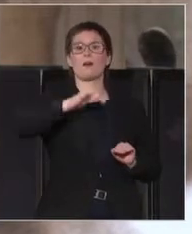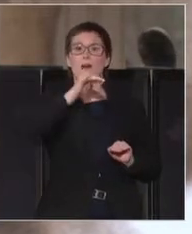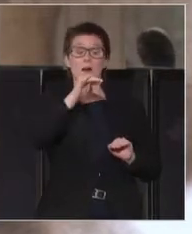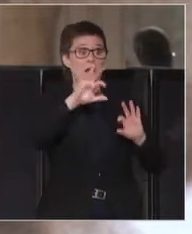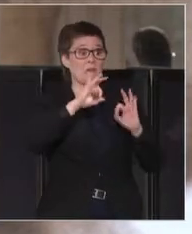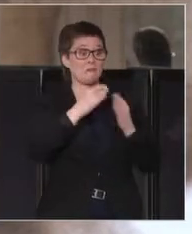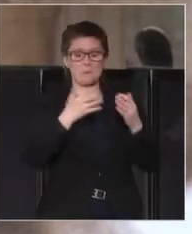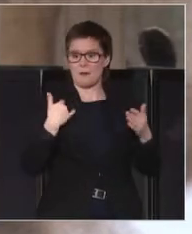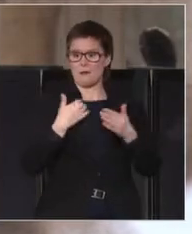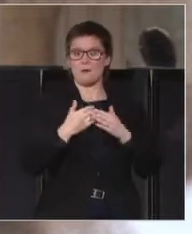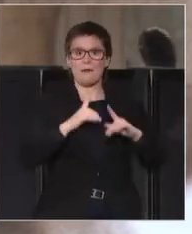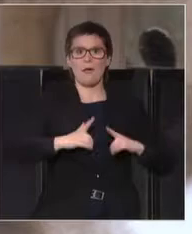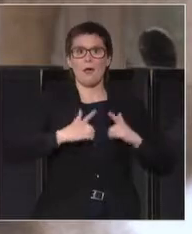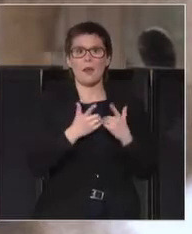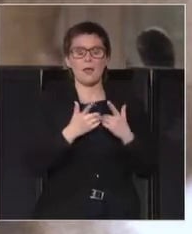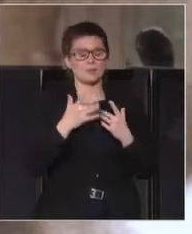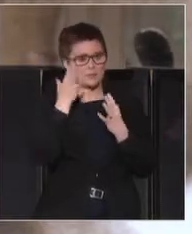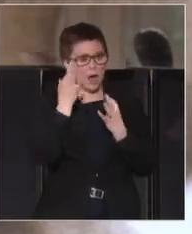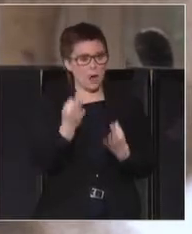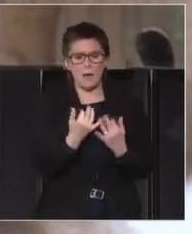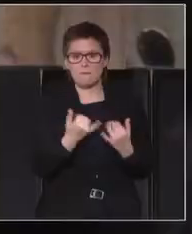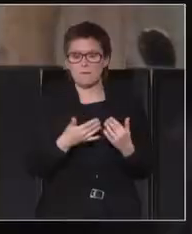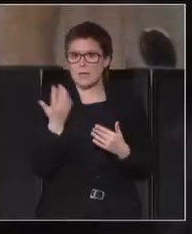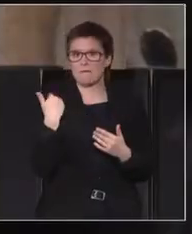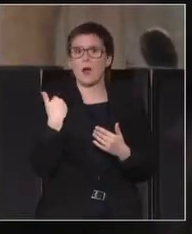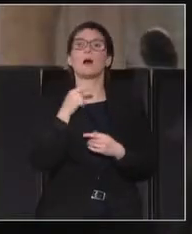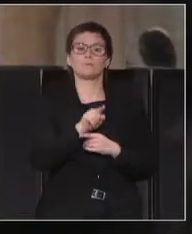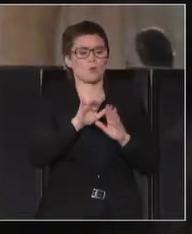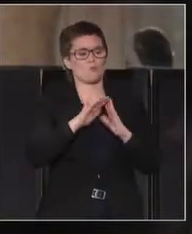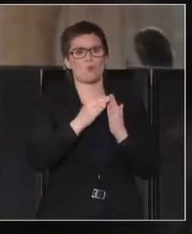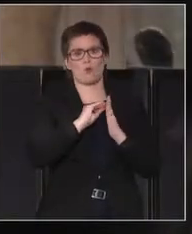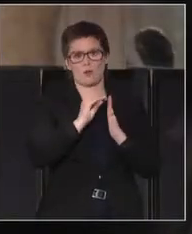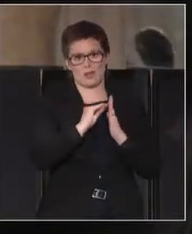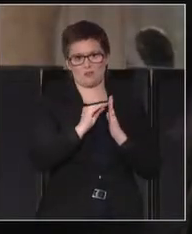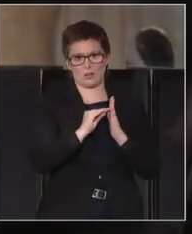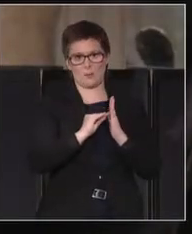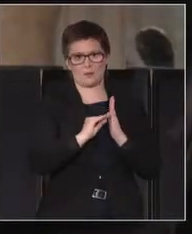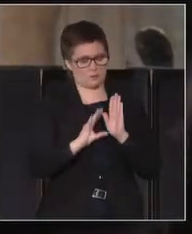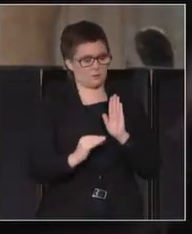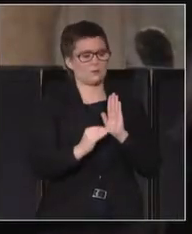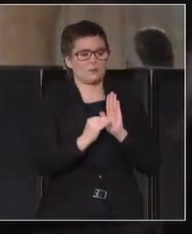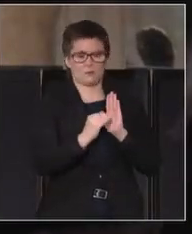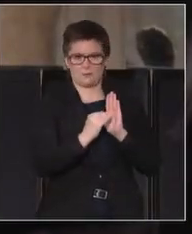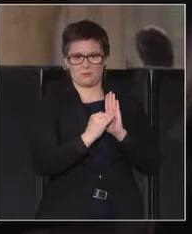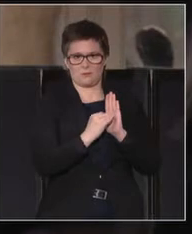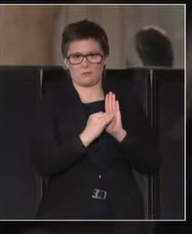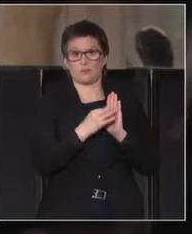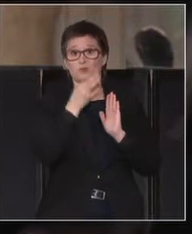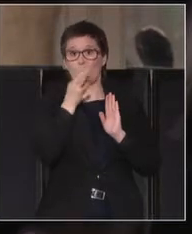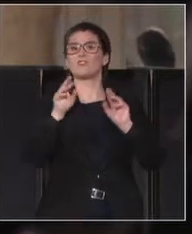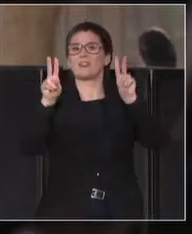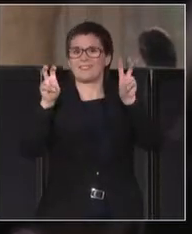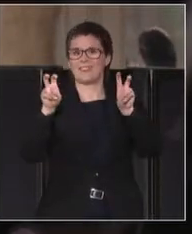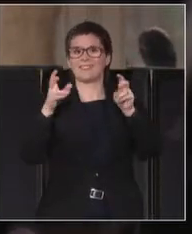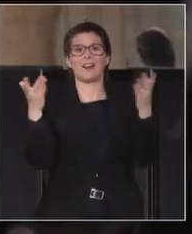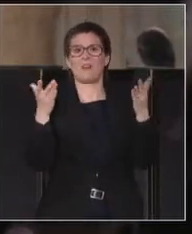Familie Cocotte literarisch in dem Band Causeries Pomine und auf Deutsch